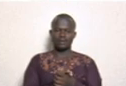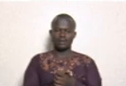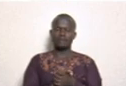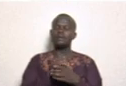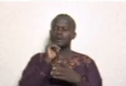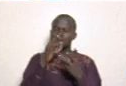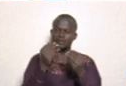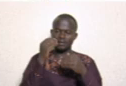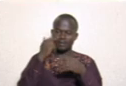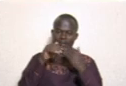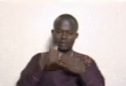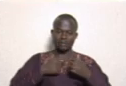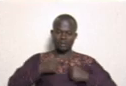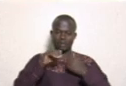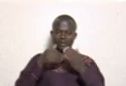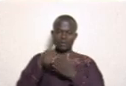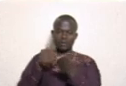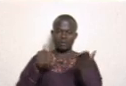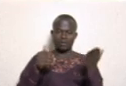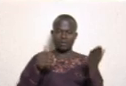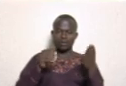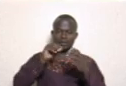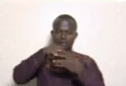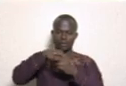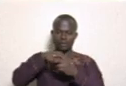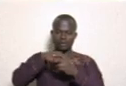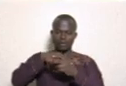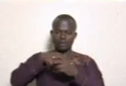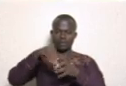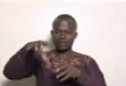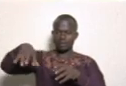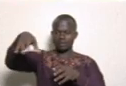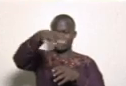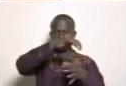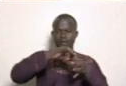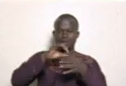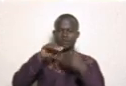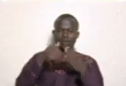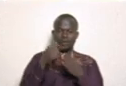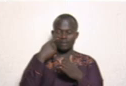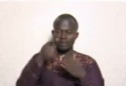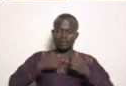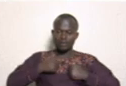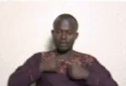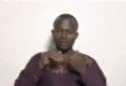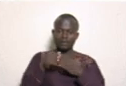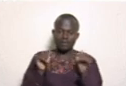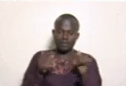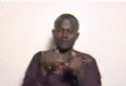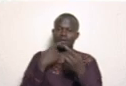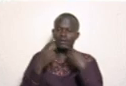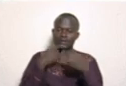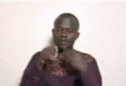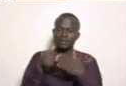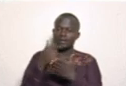Ntabwo byoroshye kubona Abanyarwanda benshi muri parti zihuye, ariko nyine iyo ubonye Umunyarwanda ugerageza